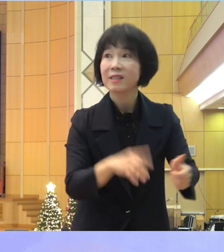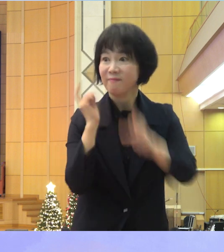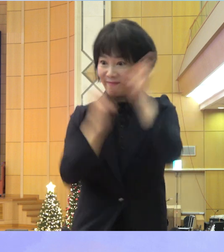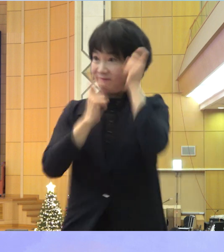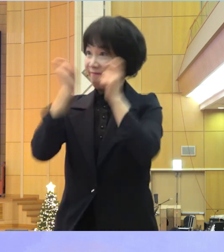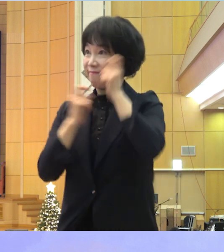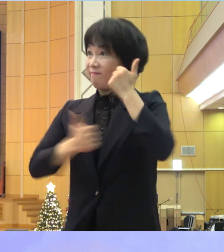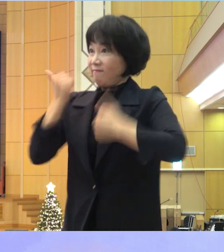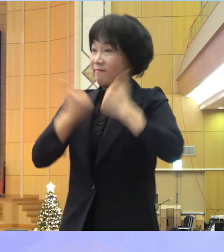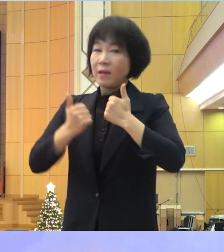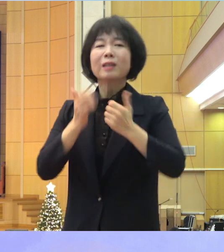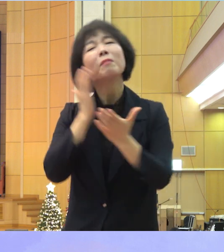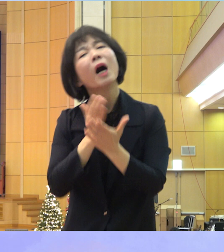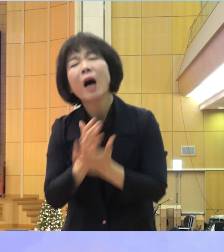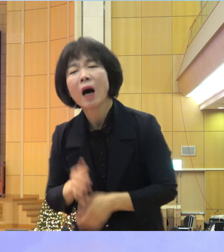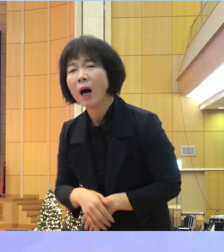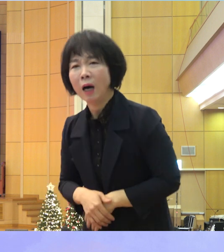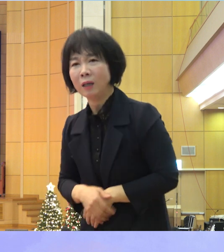그렇죠?